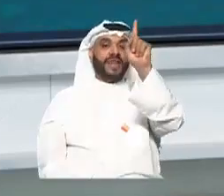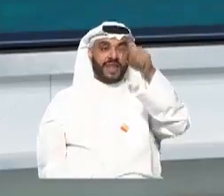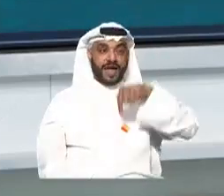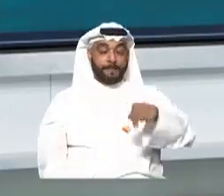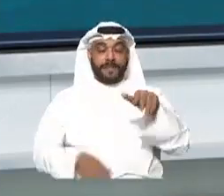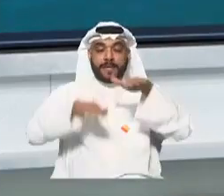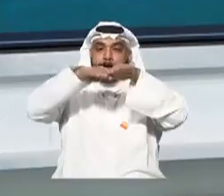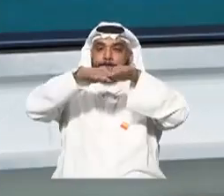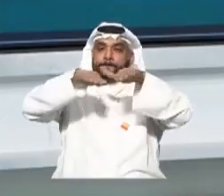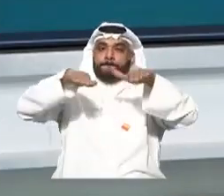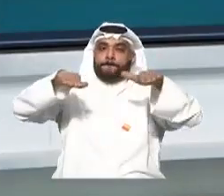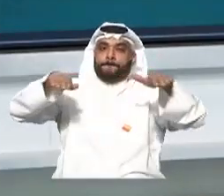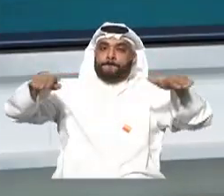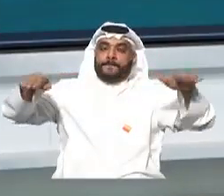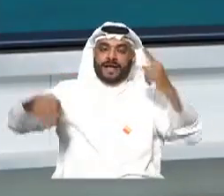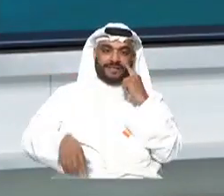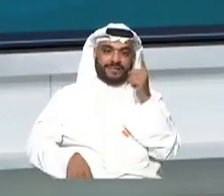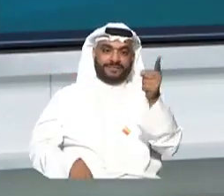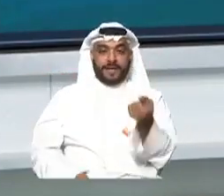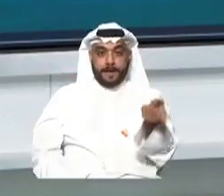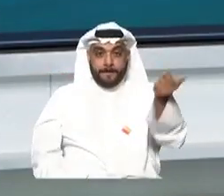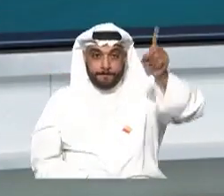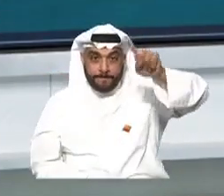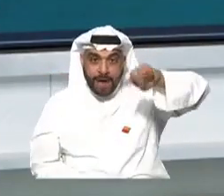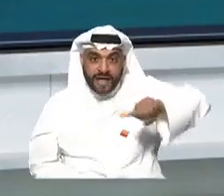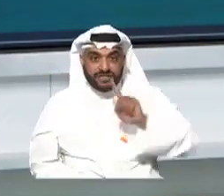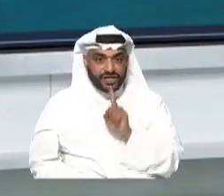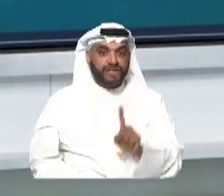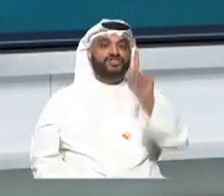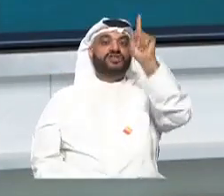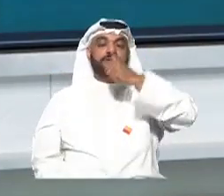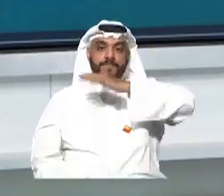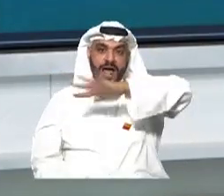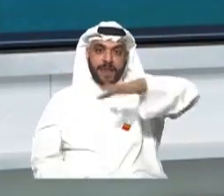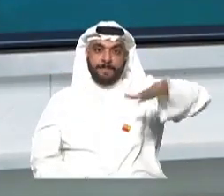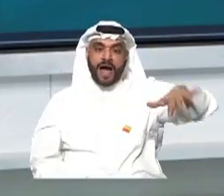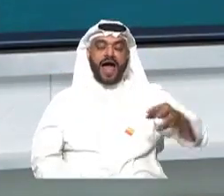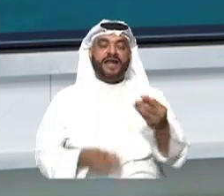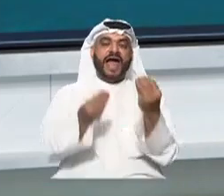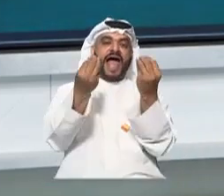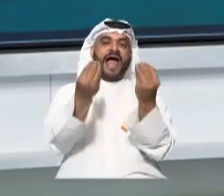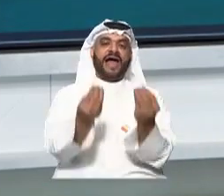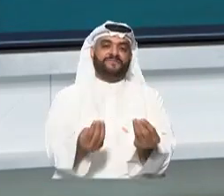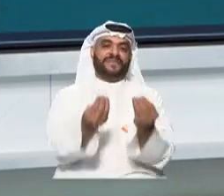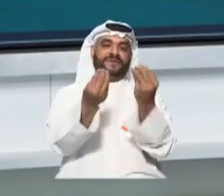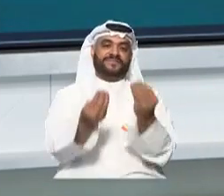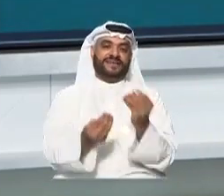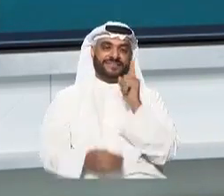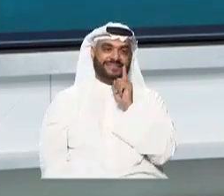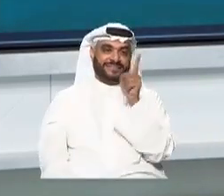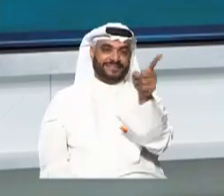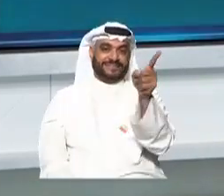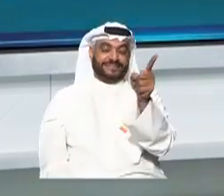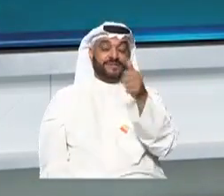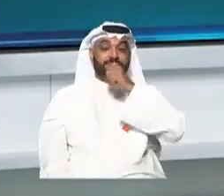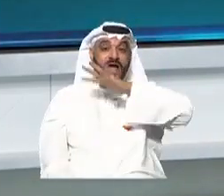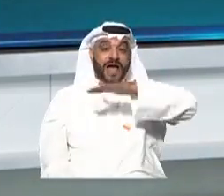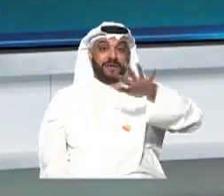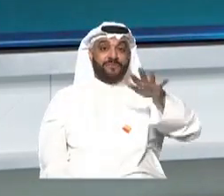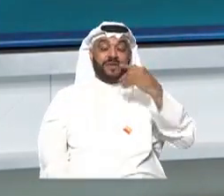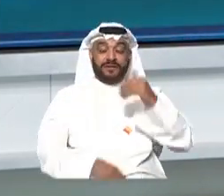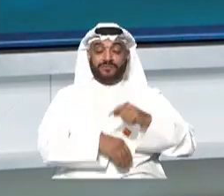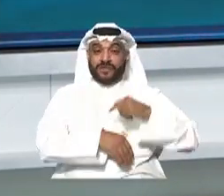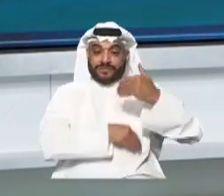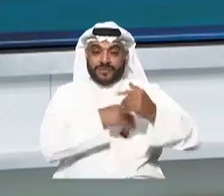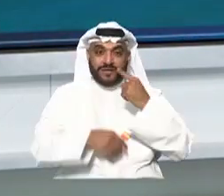الأجواء وتتراجع سرعة الرياح تدريجيا باكر بإذن الله. البحر راح يكون خفيف إلى معتدل يعلو أحيانا، لأن الرياح راح تنشط على فترات